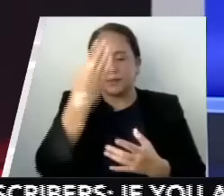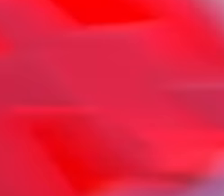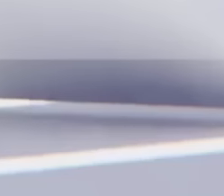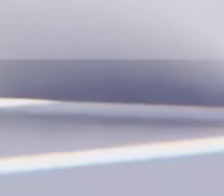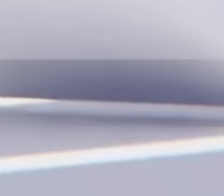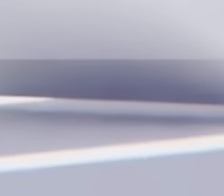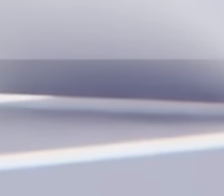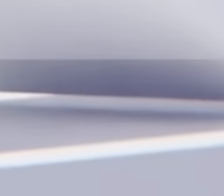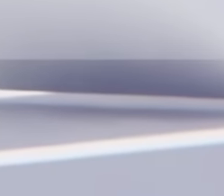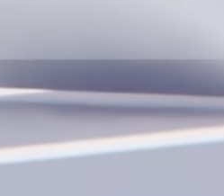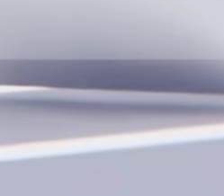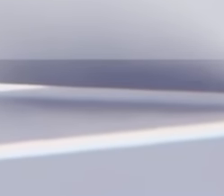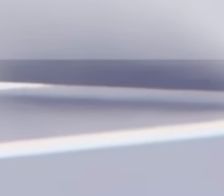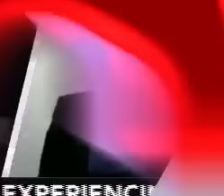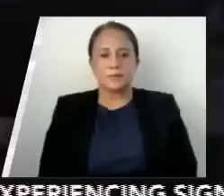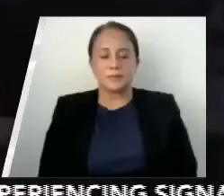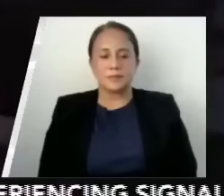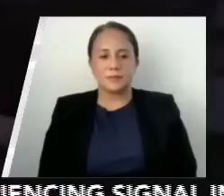Santos.